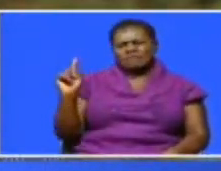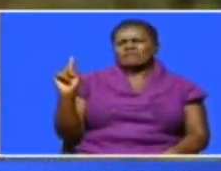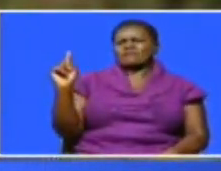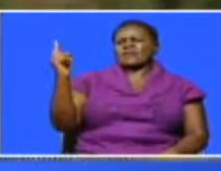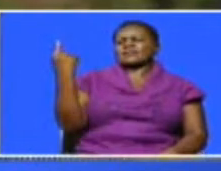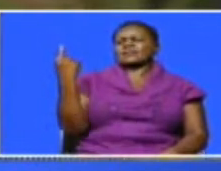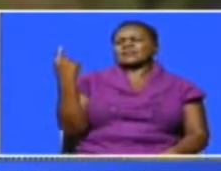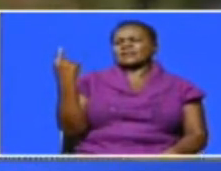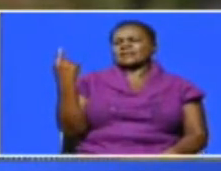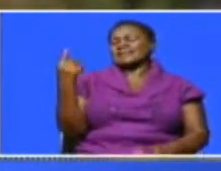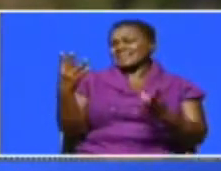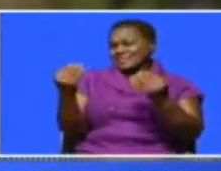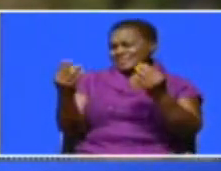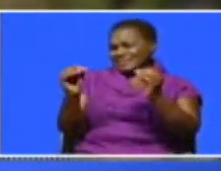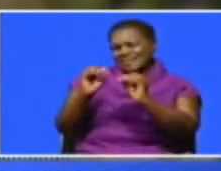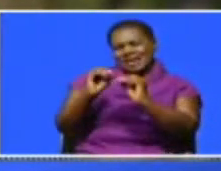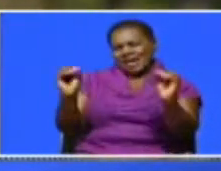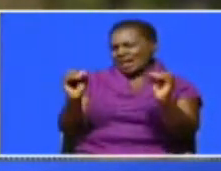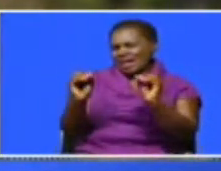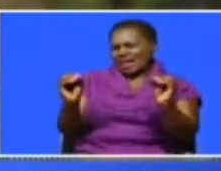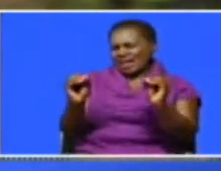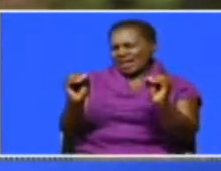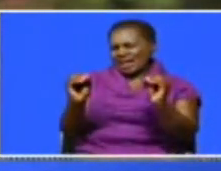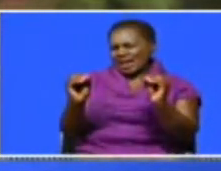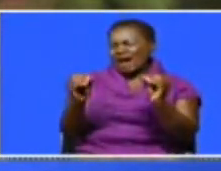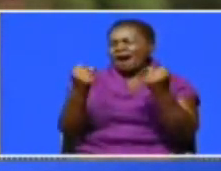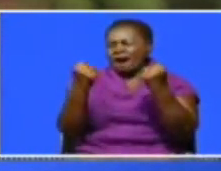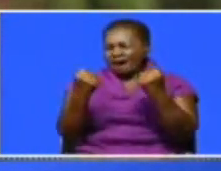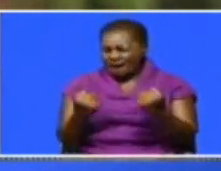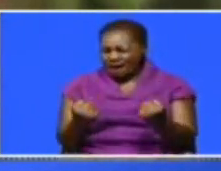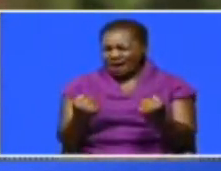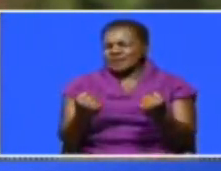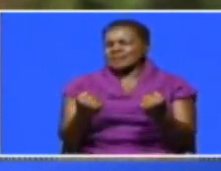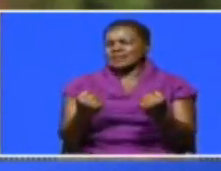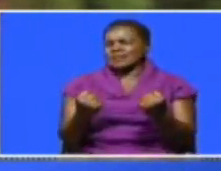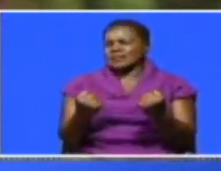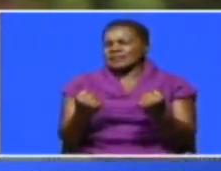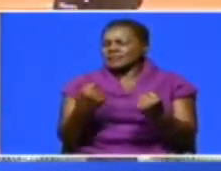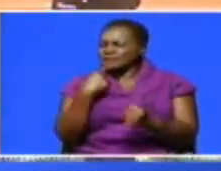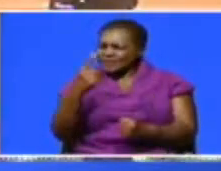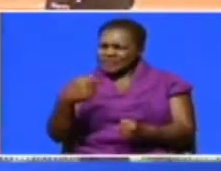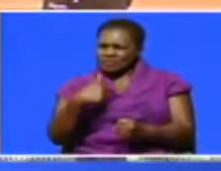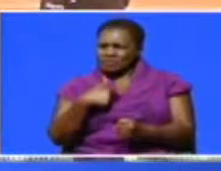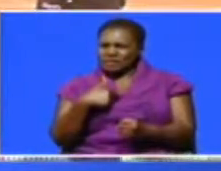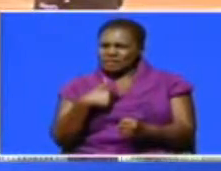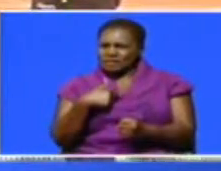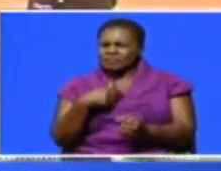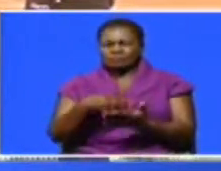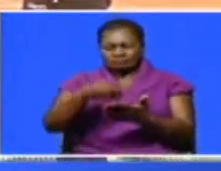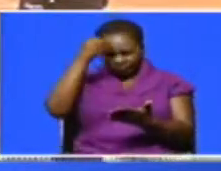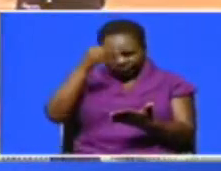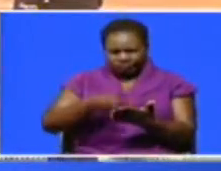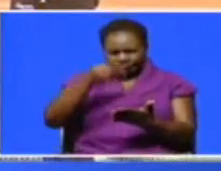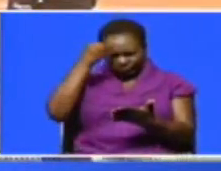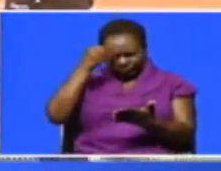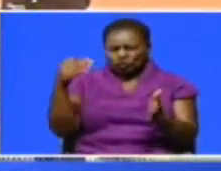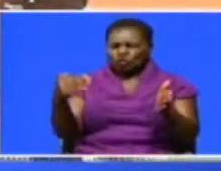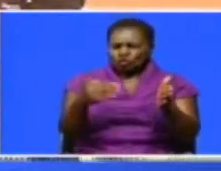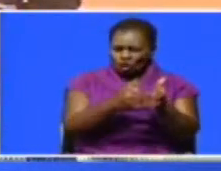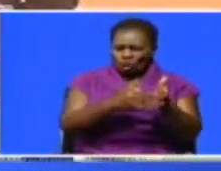ilianza haikuwa rahisi kwao kuamini, walikuwa wananikazia sana. Walikuwa wananiambia soma, wachane na